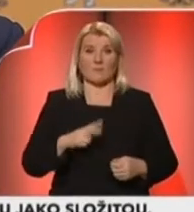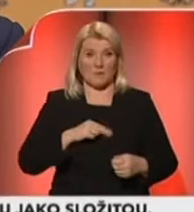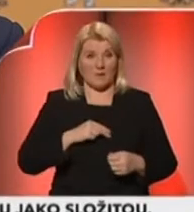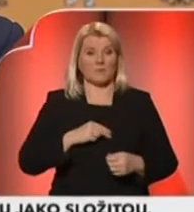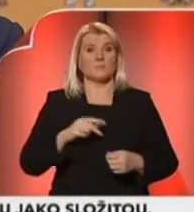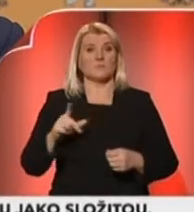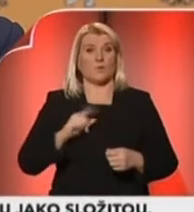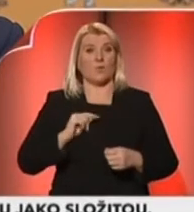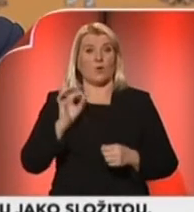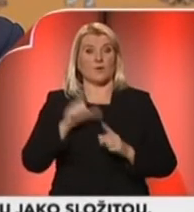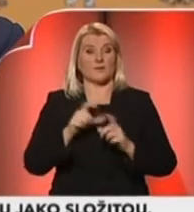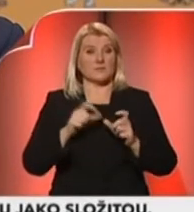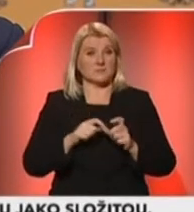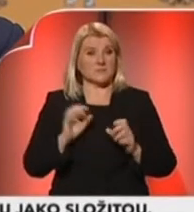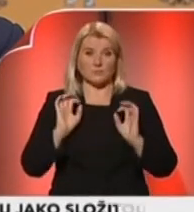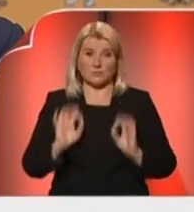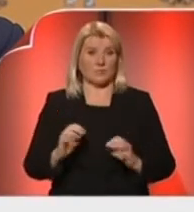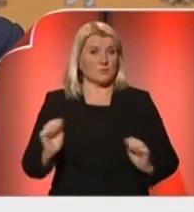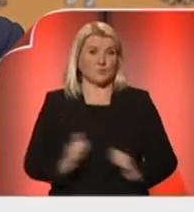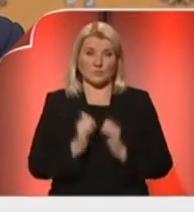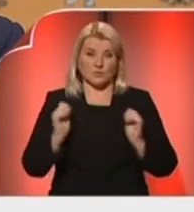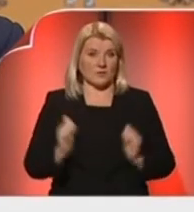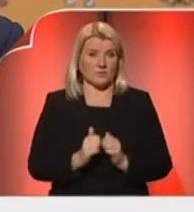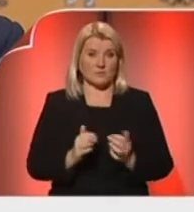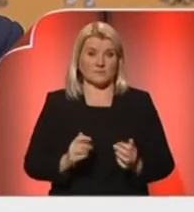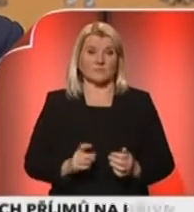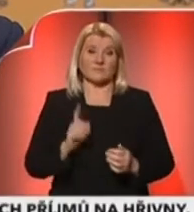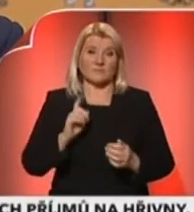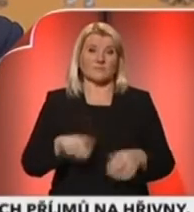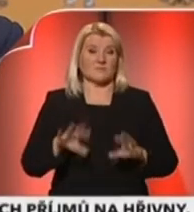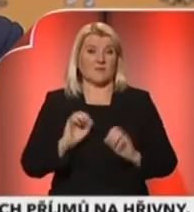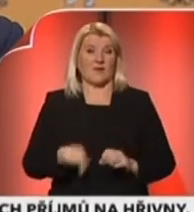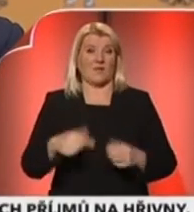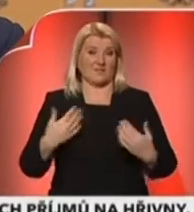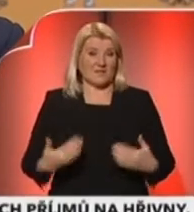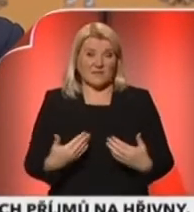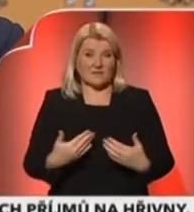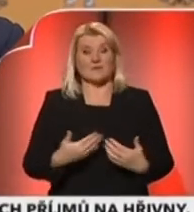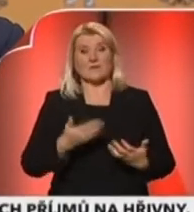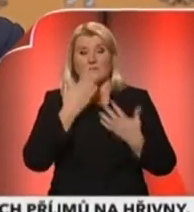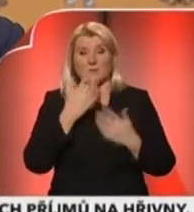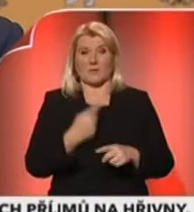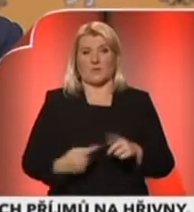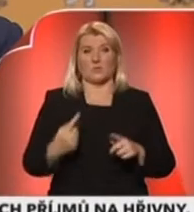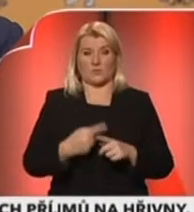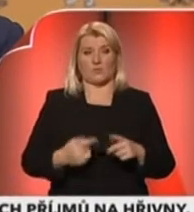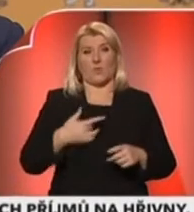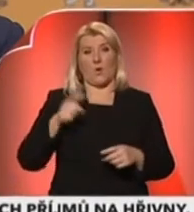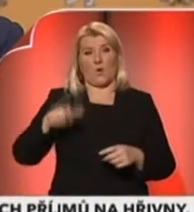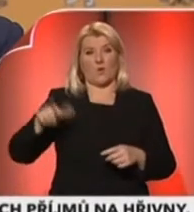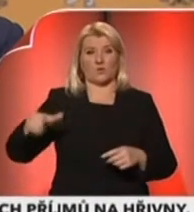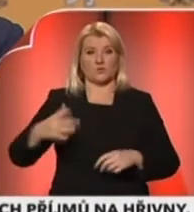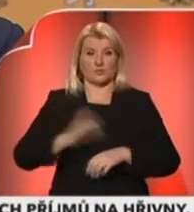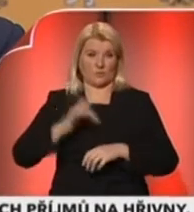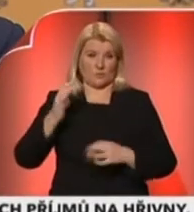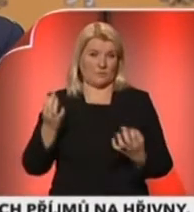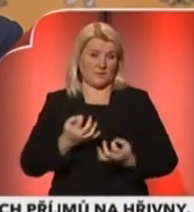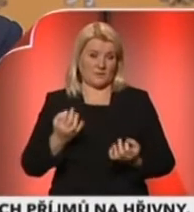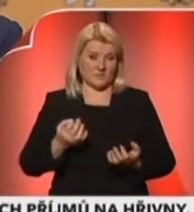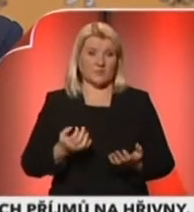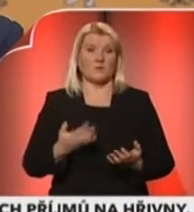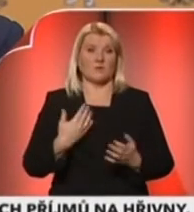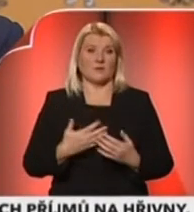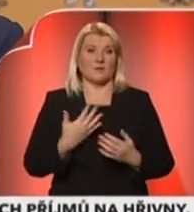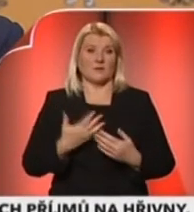občanskou demokratickou stranou dobré zkušenosti, ale tady to spíš bylo trošku o lidech, než